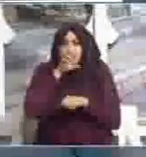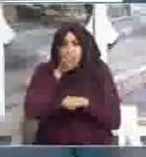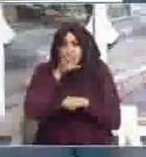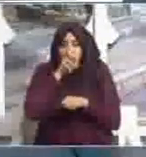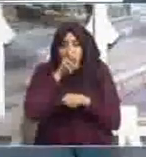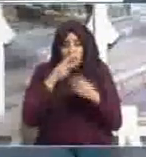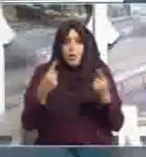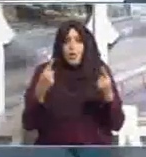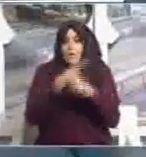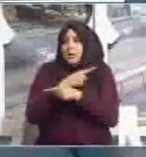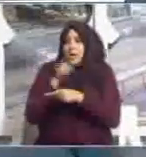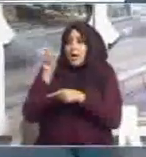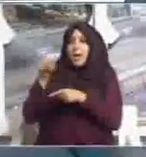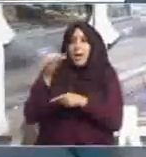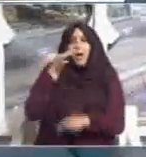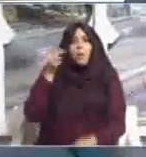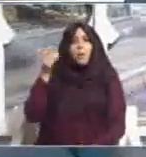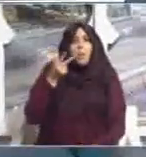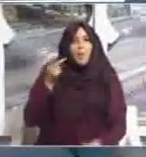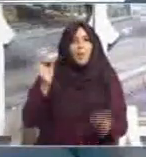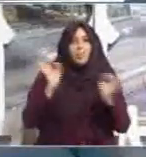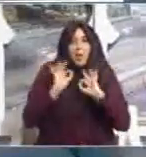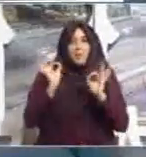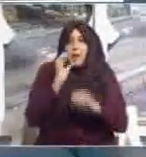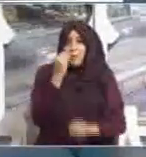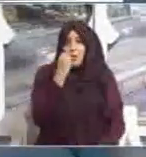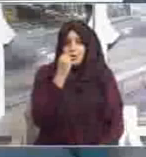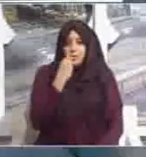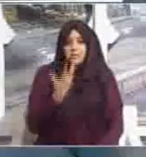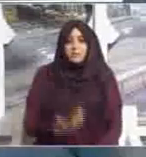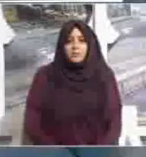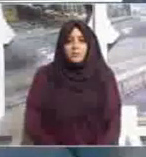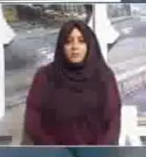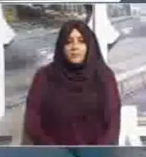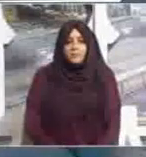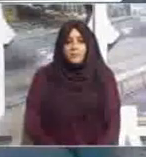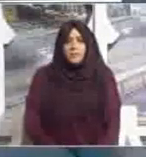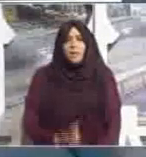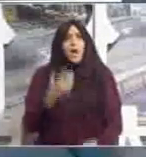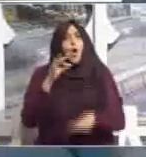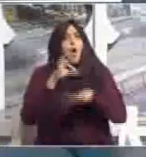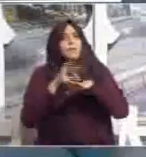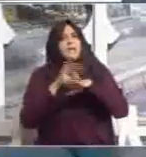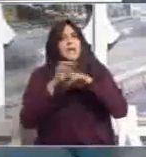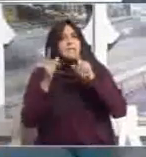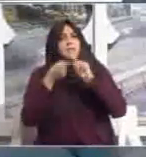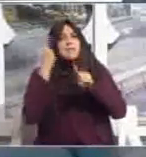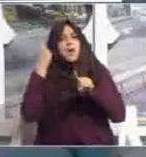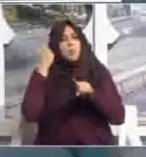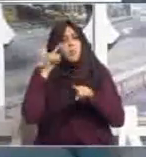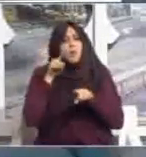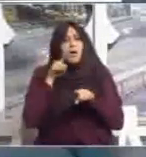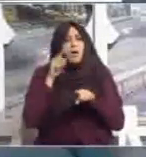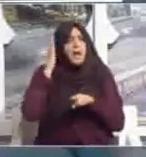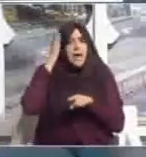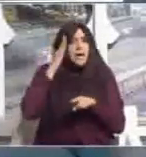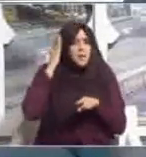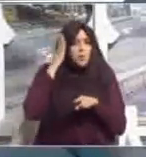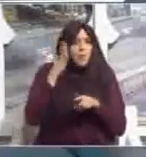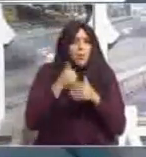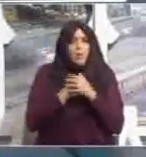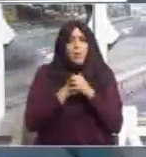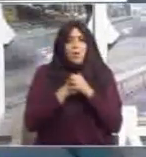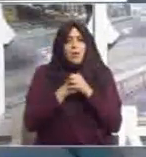اللي هناك شعوب لا تجد القوت، عندهم مستشفيات وعندهم صحيح جراح.